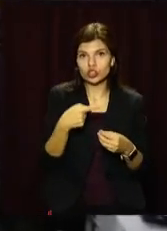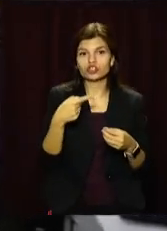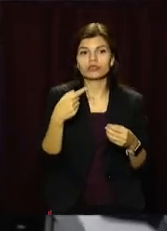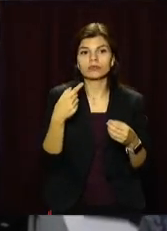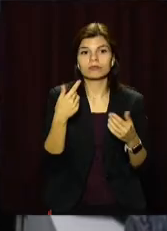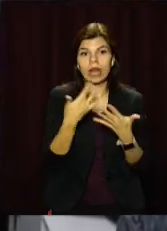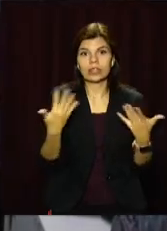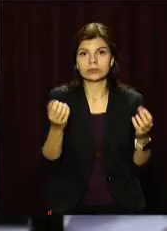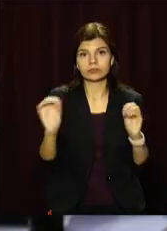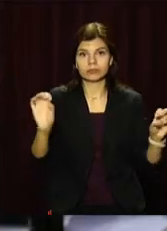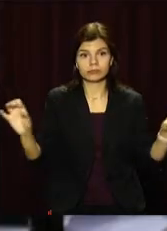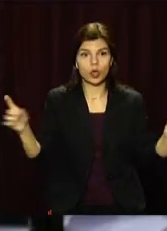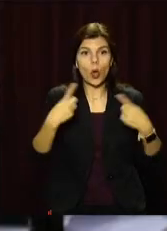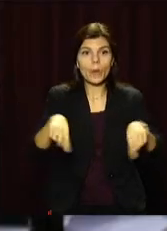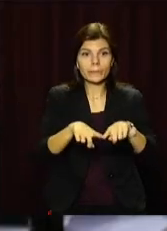об'єднань.